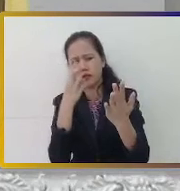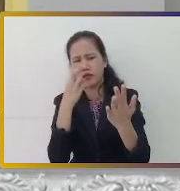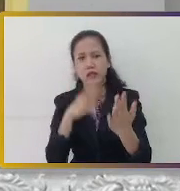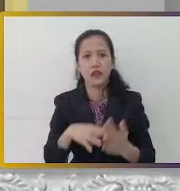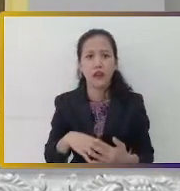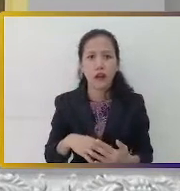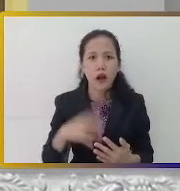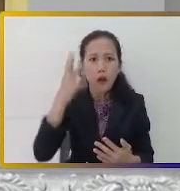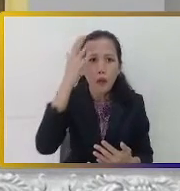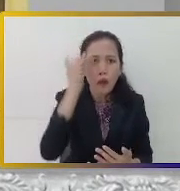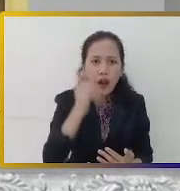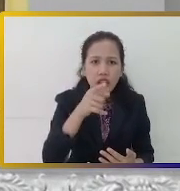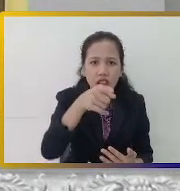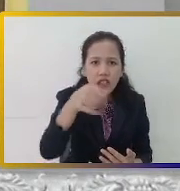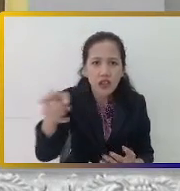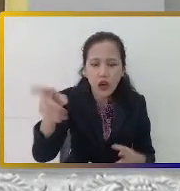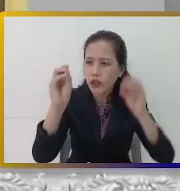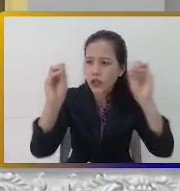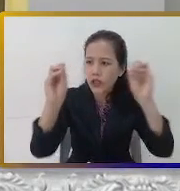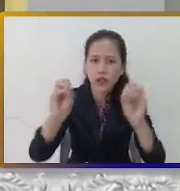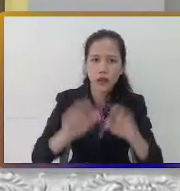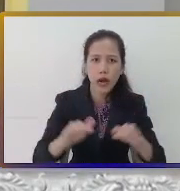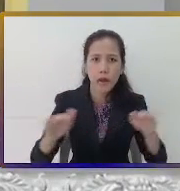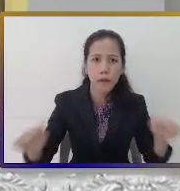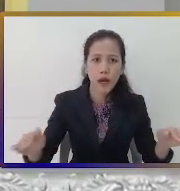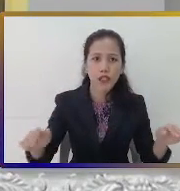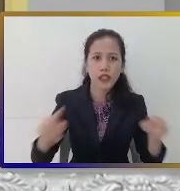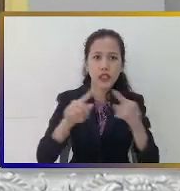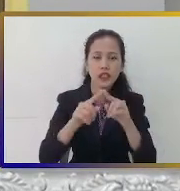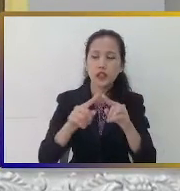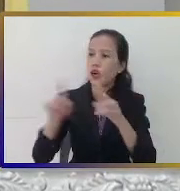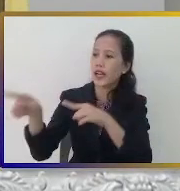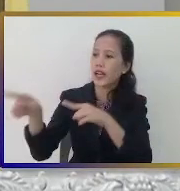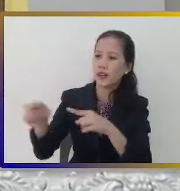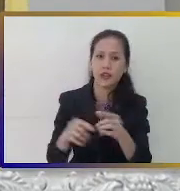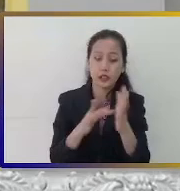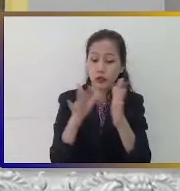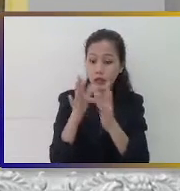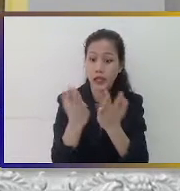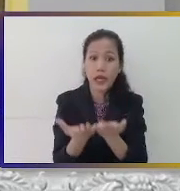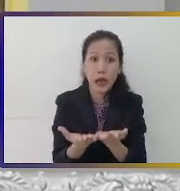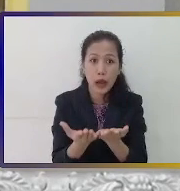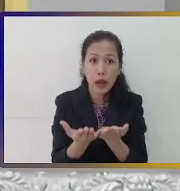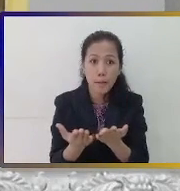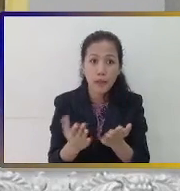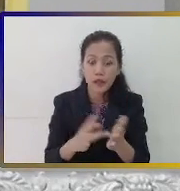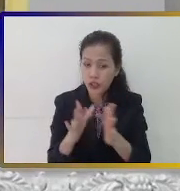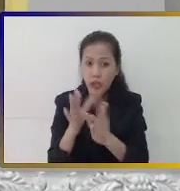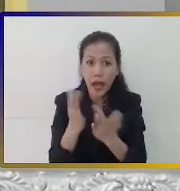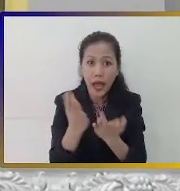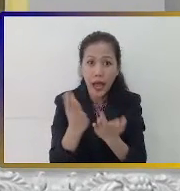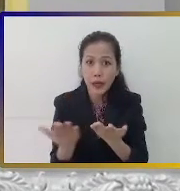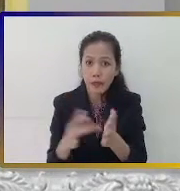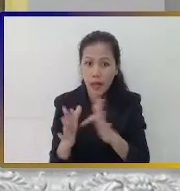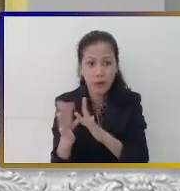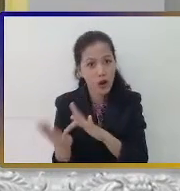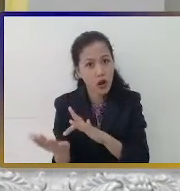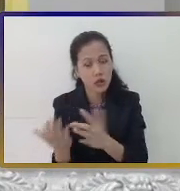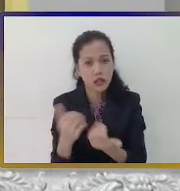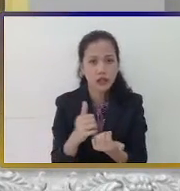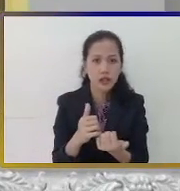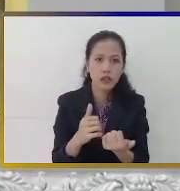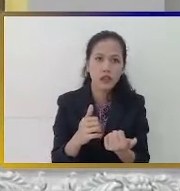you yourself ang magturo sa anak mo? But kuminsan, we lack time. Yung so-called time. Ano